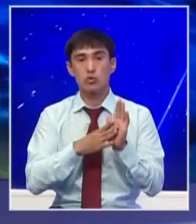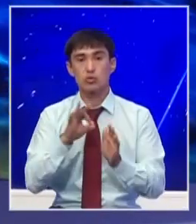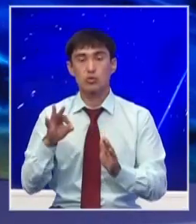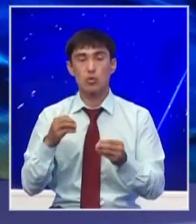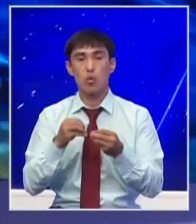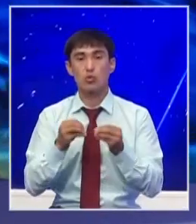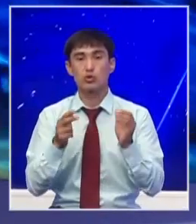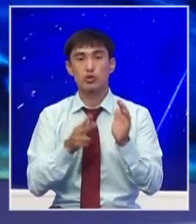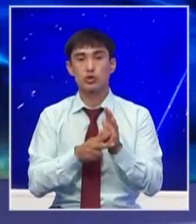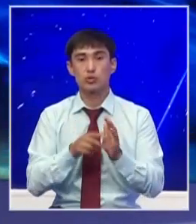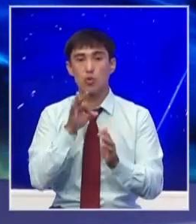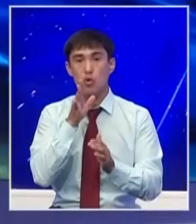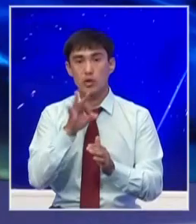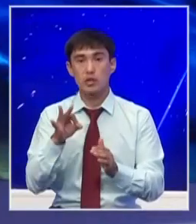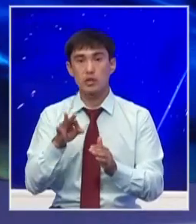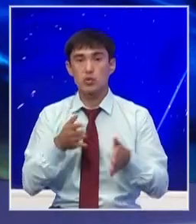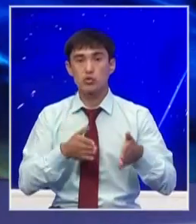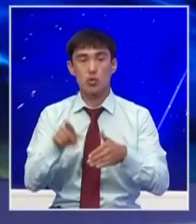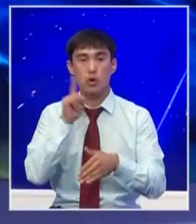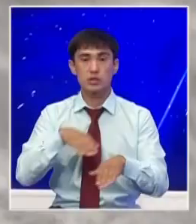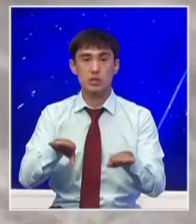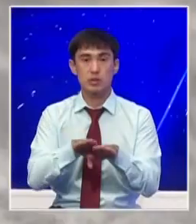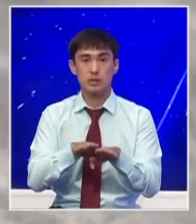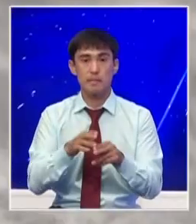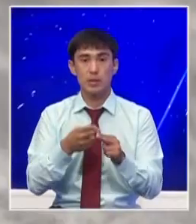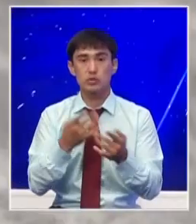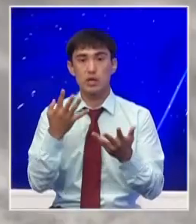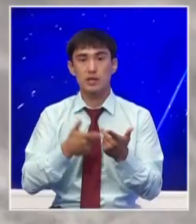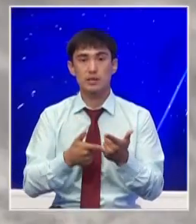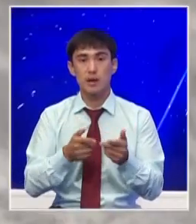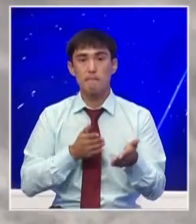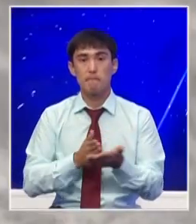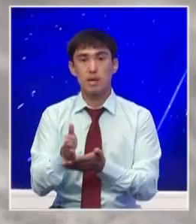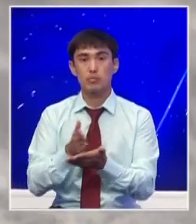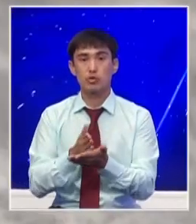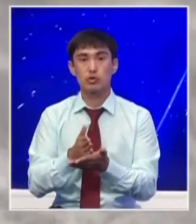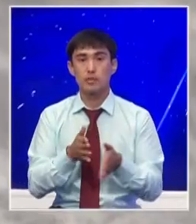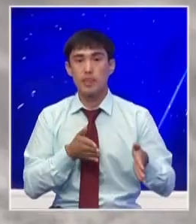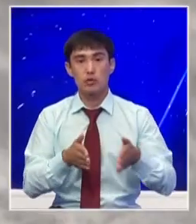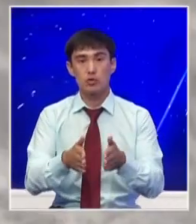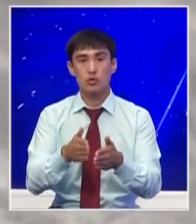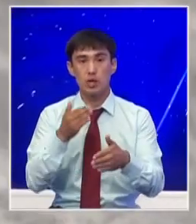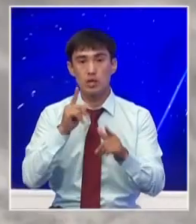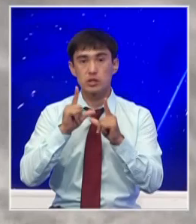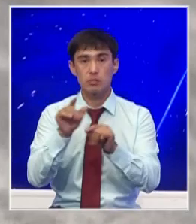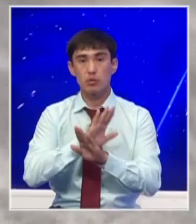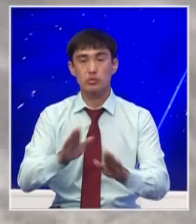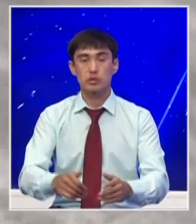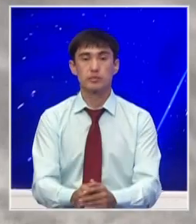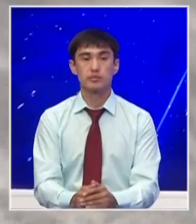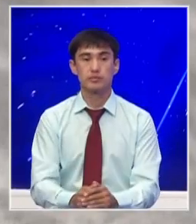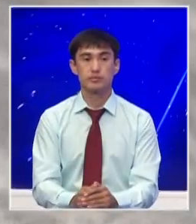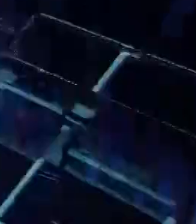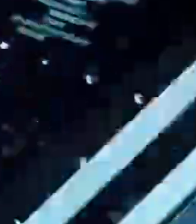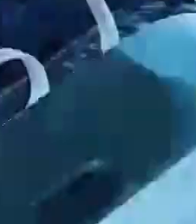9:00-ден 17:00-ге дейін жол уақытша жабылады. Осы аралықта аталған бағыт бойынша жолға шықпауларыңызды сұрайды.